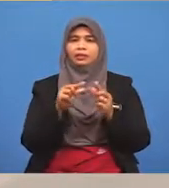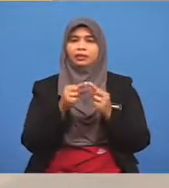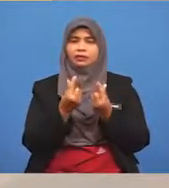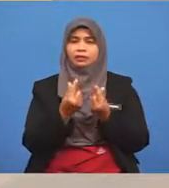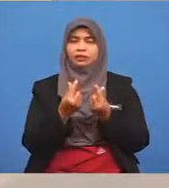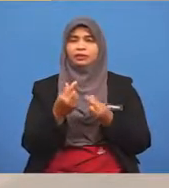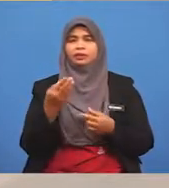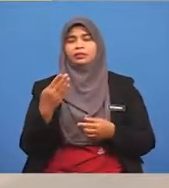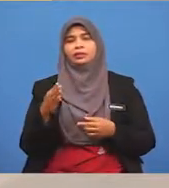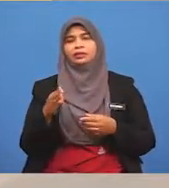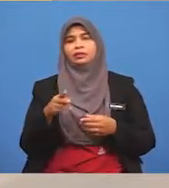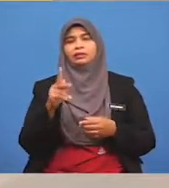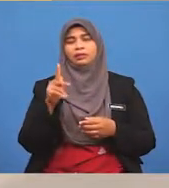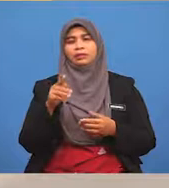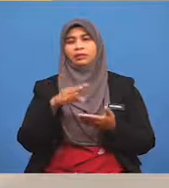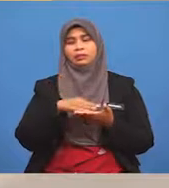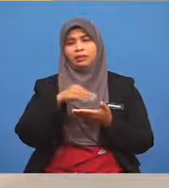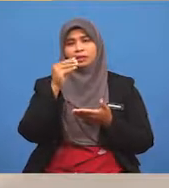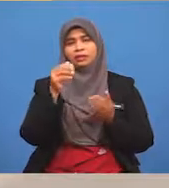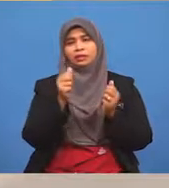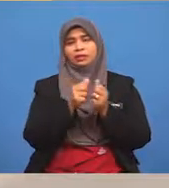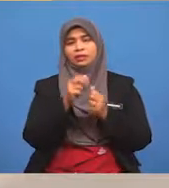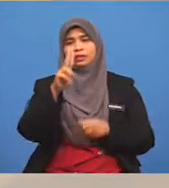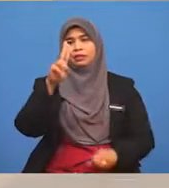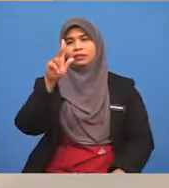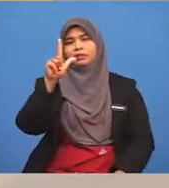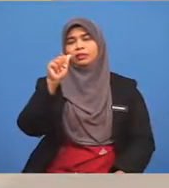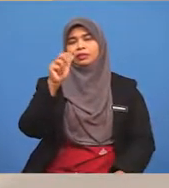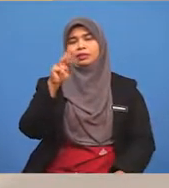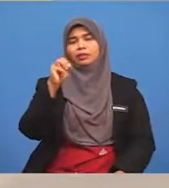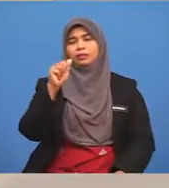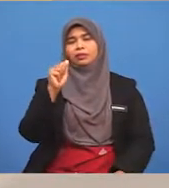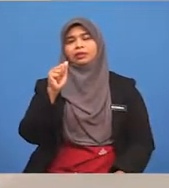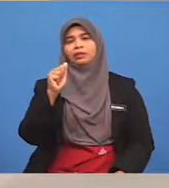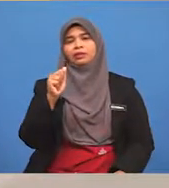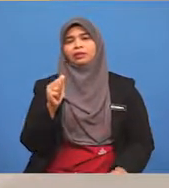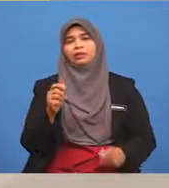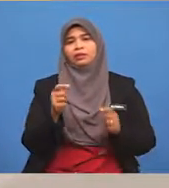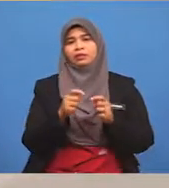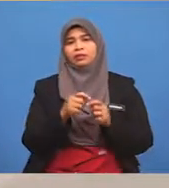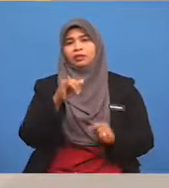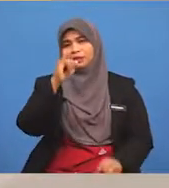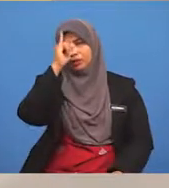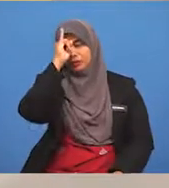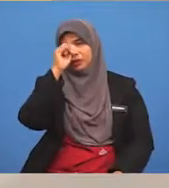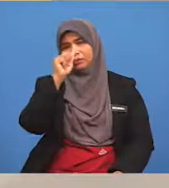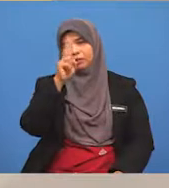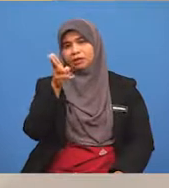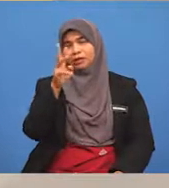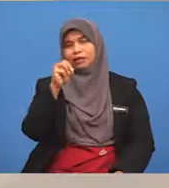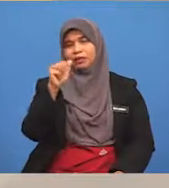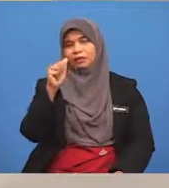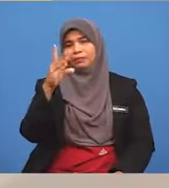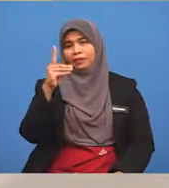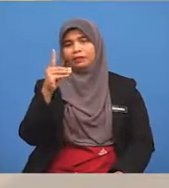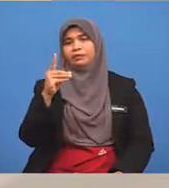Beliau pernah berguru dengan ulama tersohor seperti Imam Ahmad bin Hanbal serta